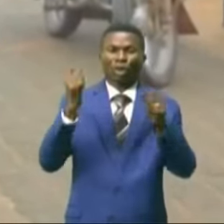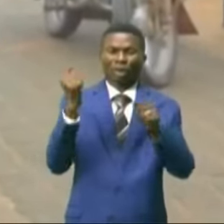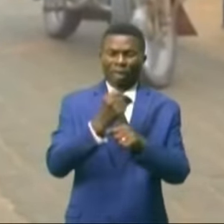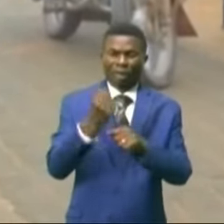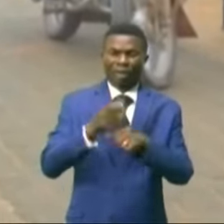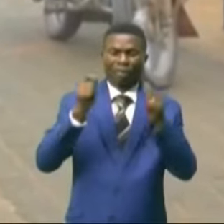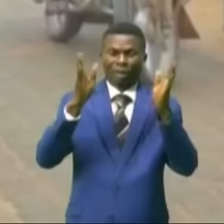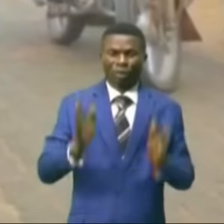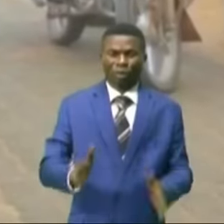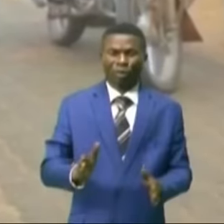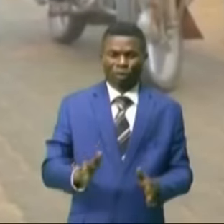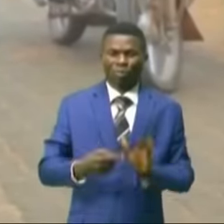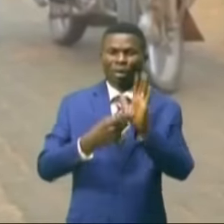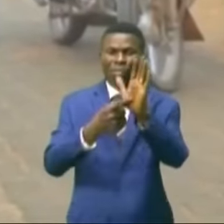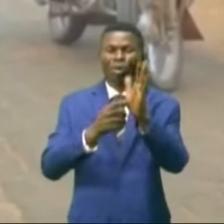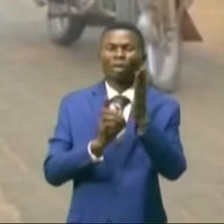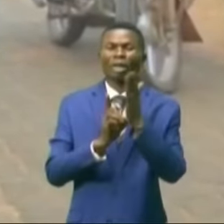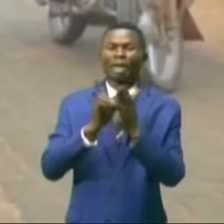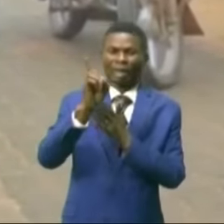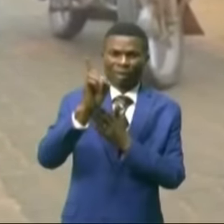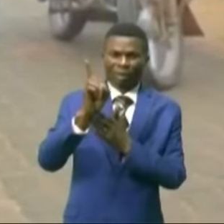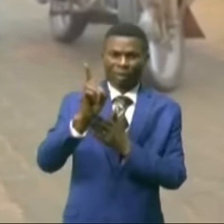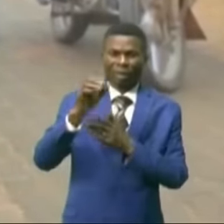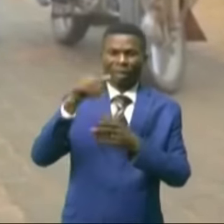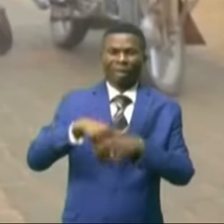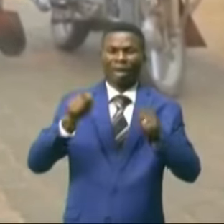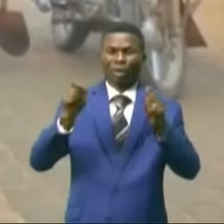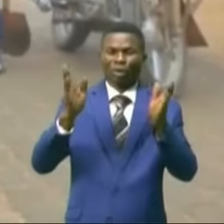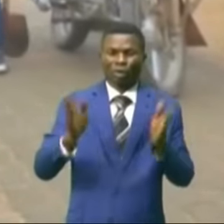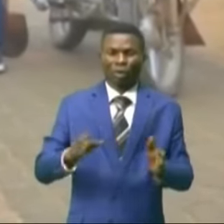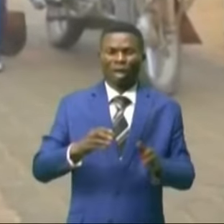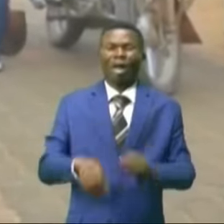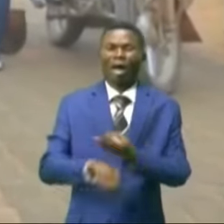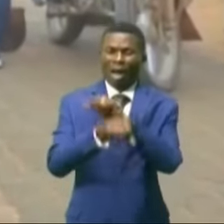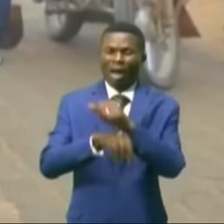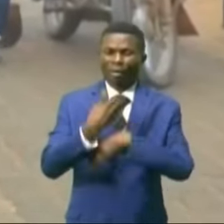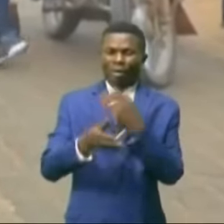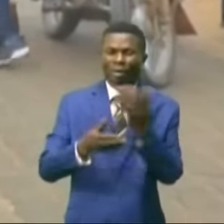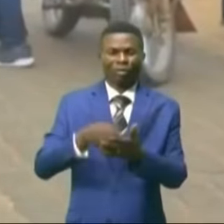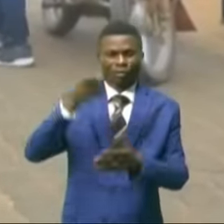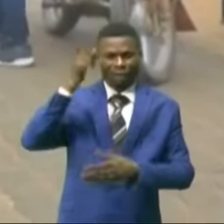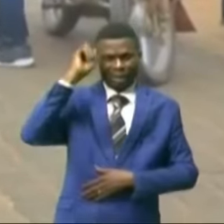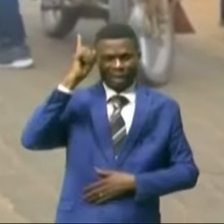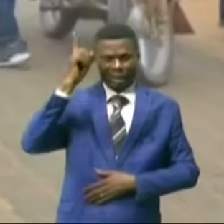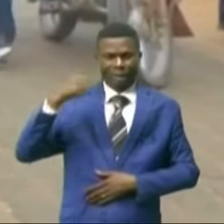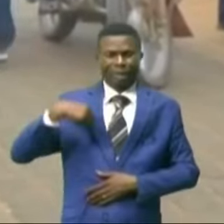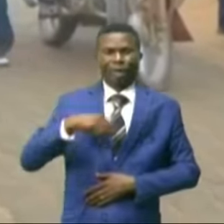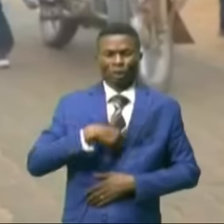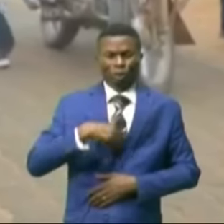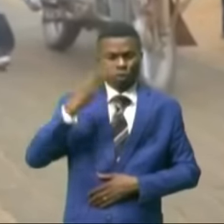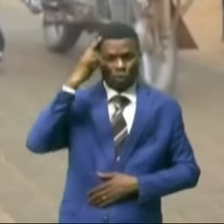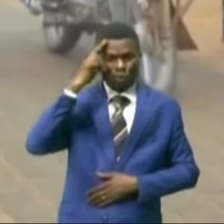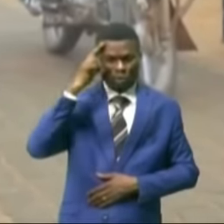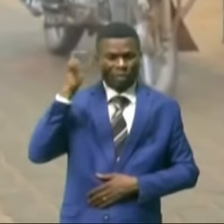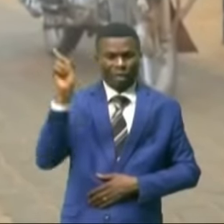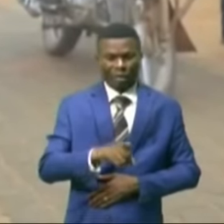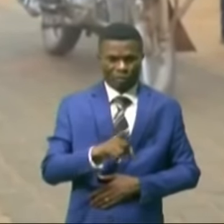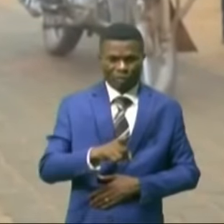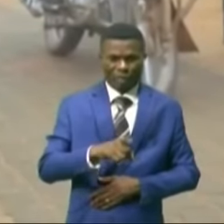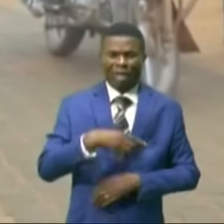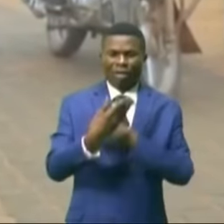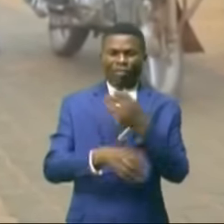de prêcher le développement à travers des médias, comme nous le faisons déjà, nous avons également jugé bon de venir